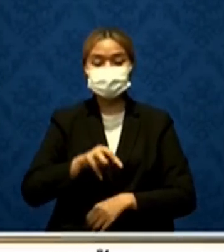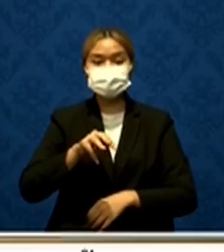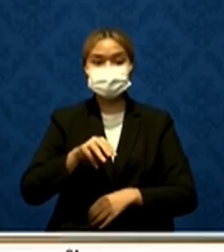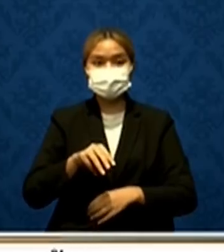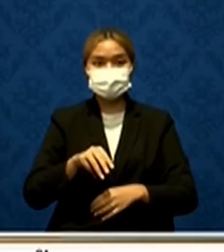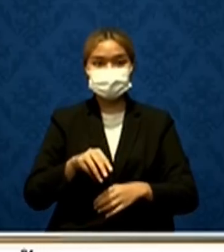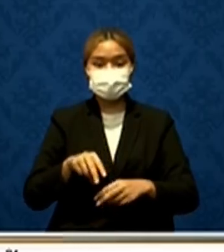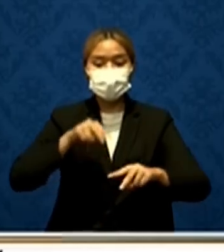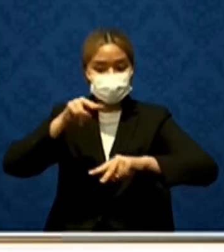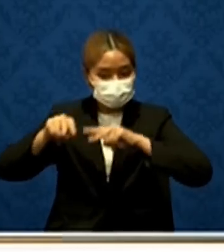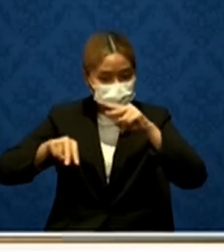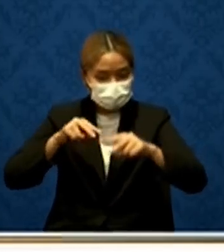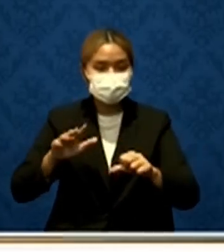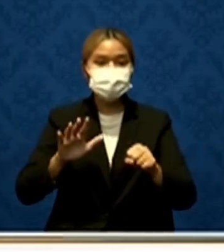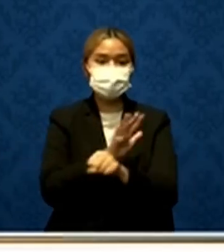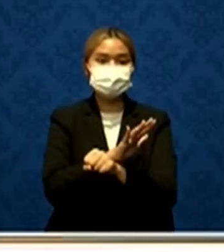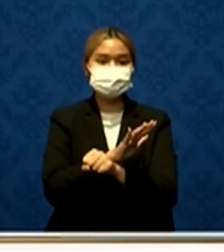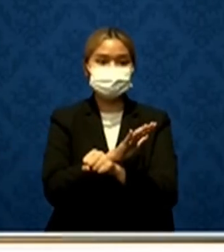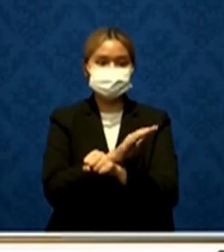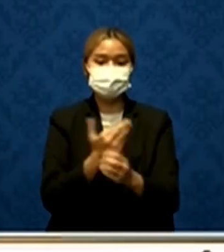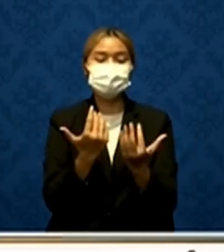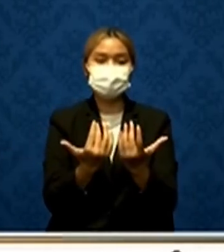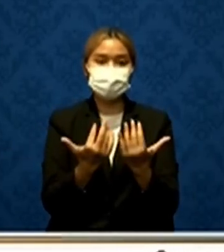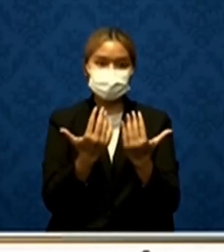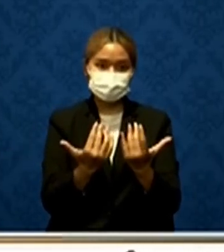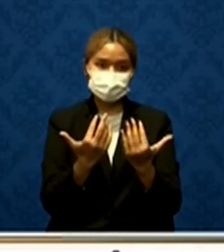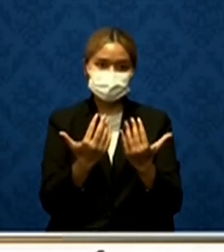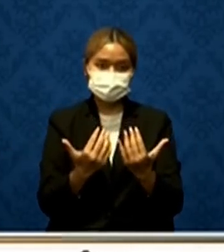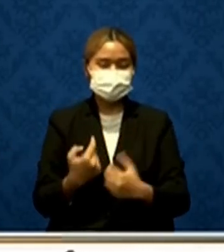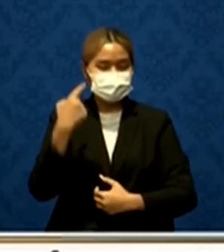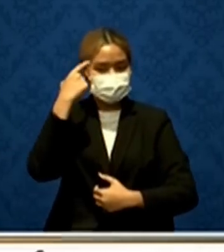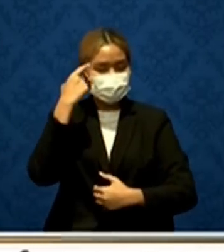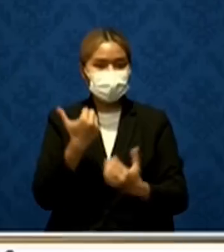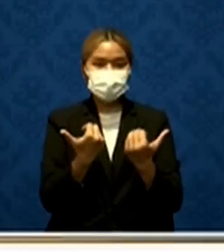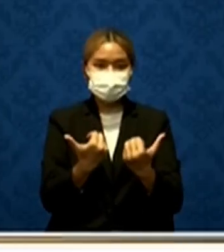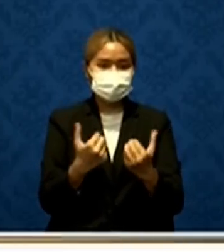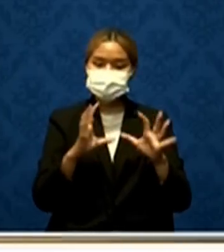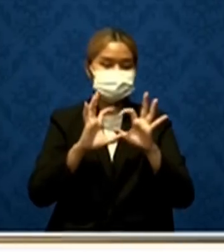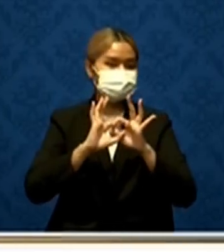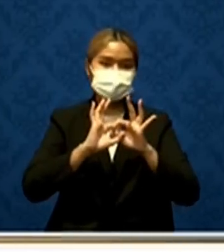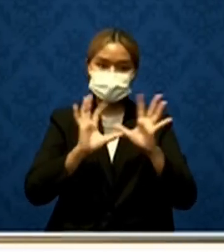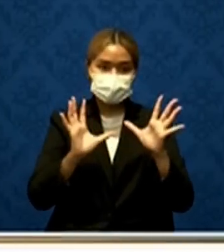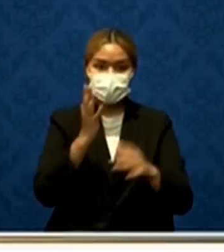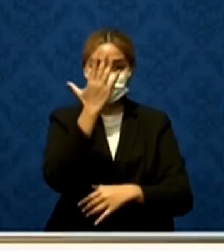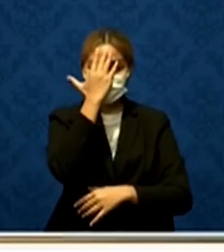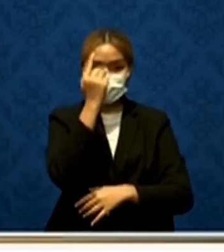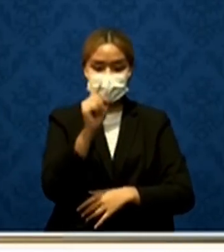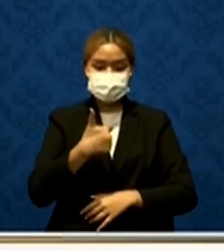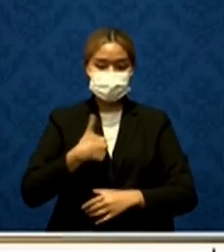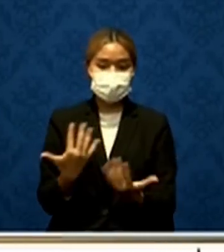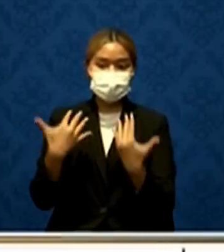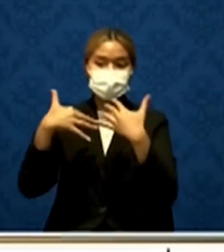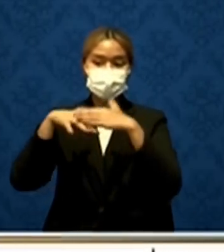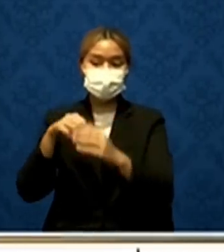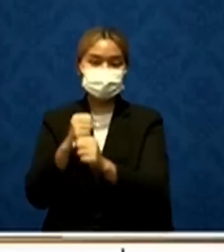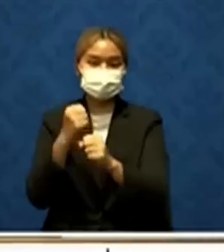เร็วๆนี้ที่สำคัญไม่ได้เกี่ยวข้องกับผมเลยครับในแง่ที่ผมจะเป็นผู้ร่วมกระบวนการกระทำ